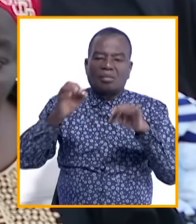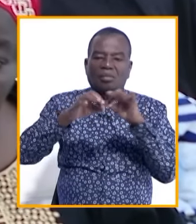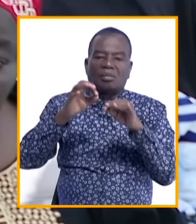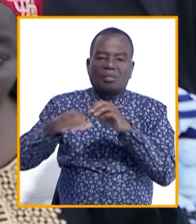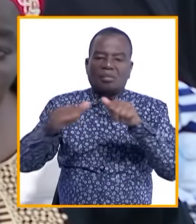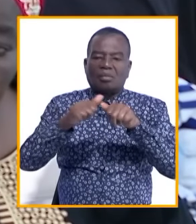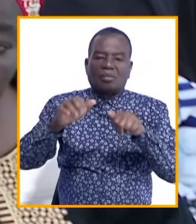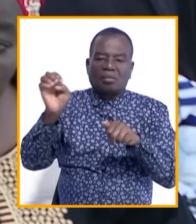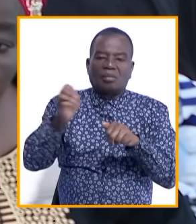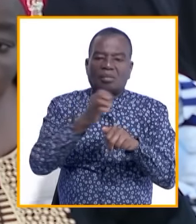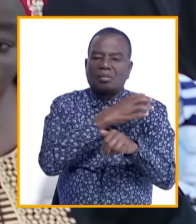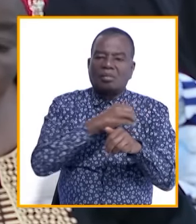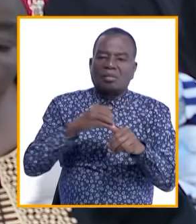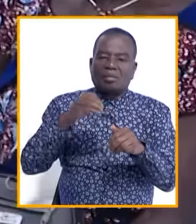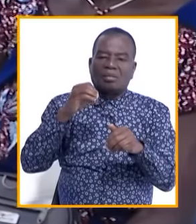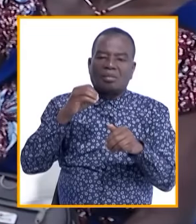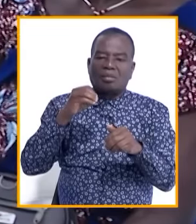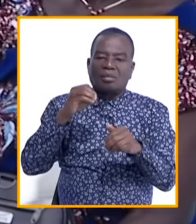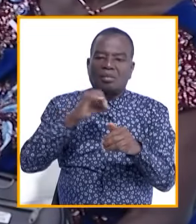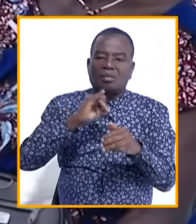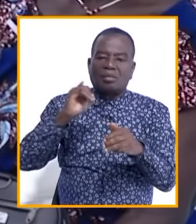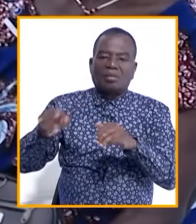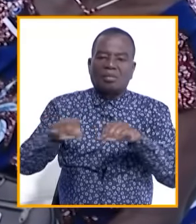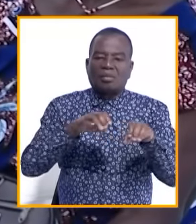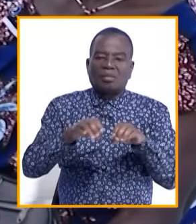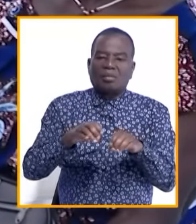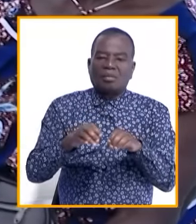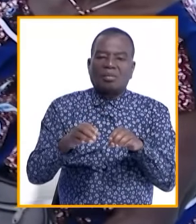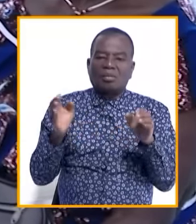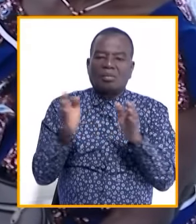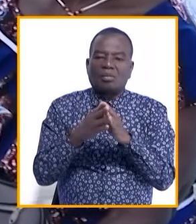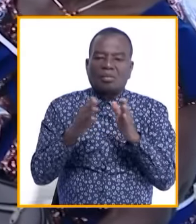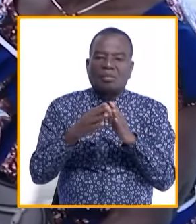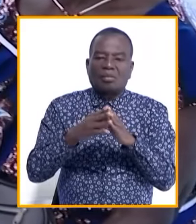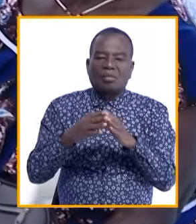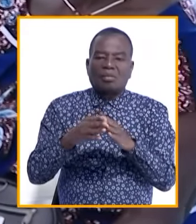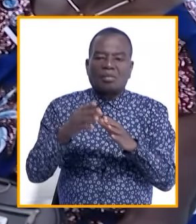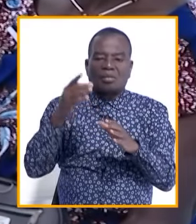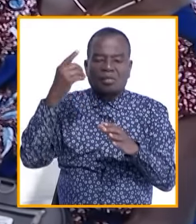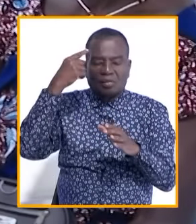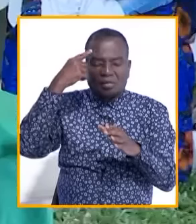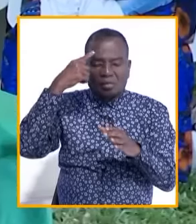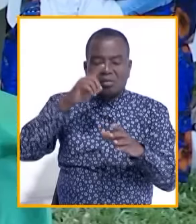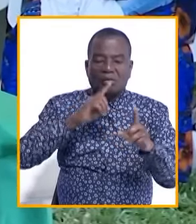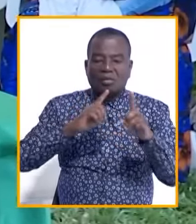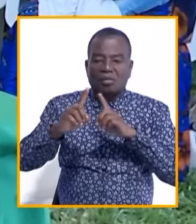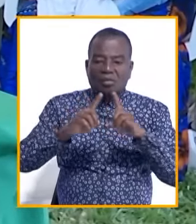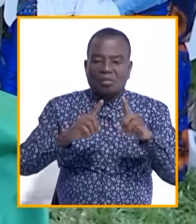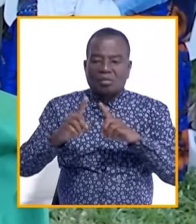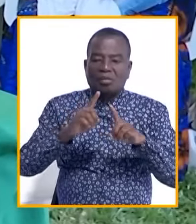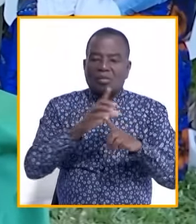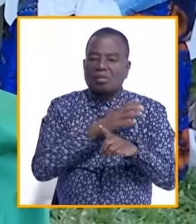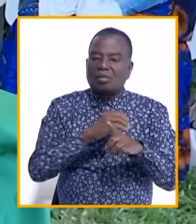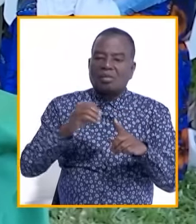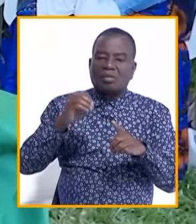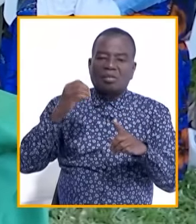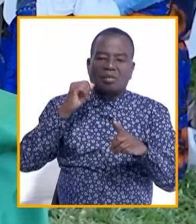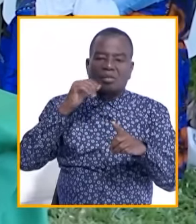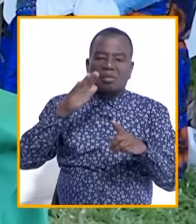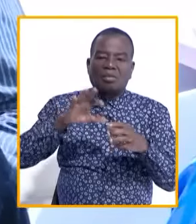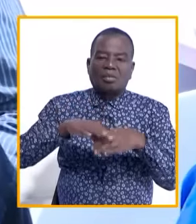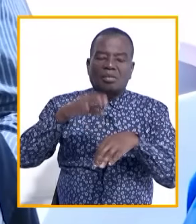point essentiel de ses activités. Autonomisation de la femme, c'est le thème d'une causerie débat organisée à Boaké. À cette rencontre, plus de 200 femmes sont instruites